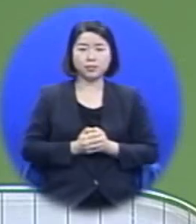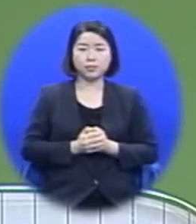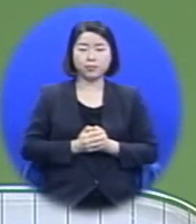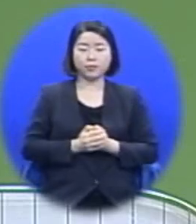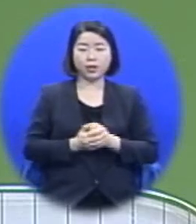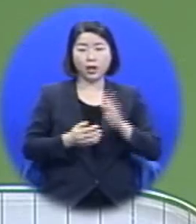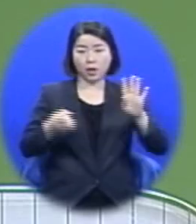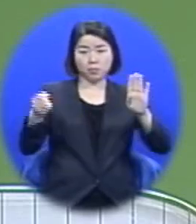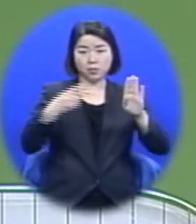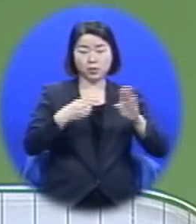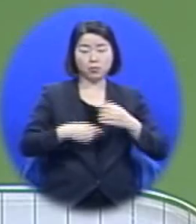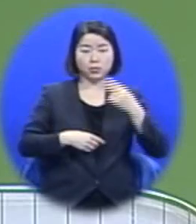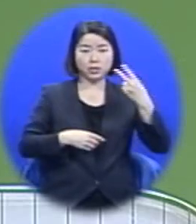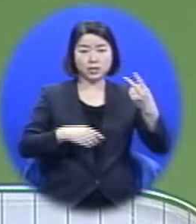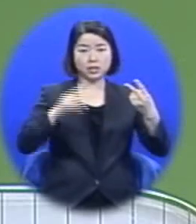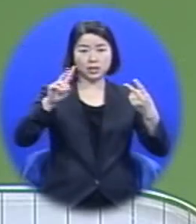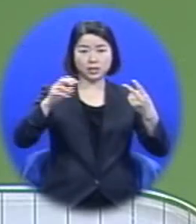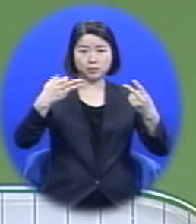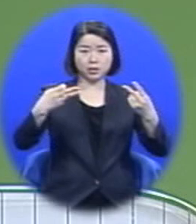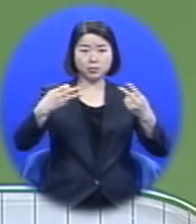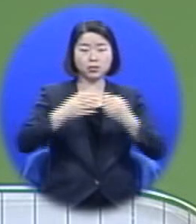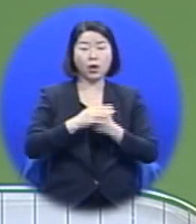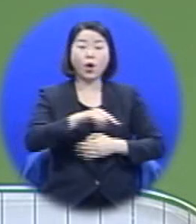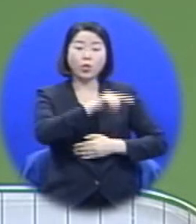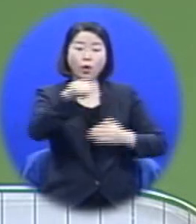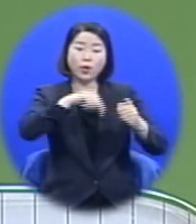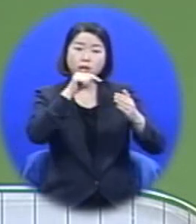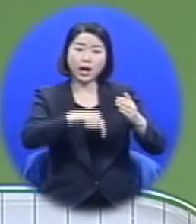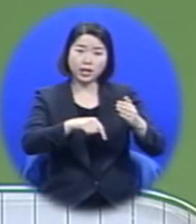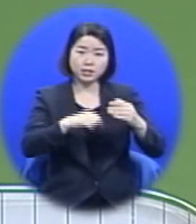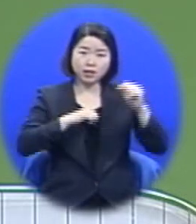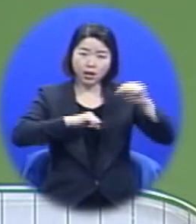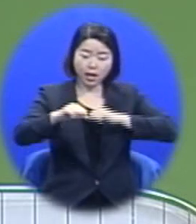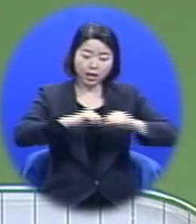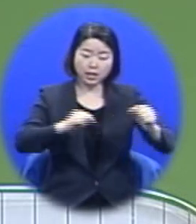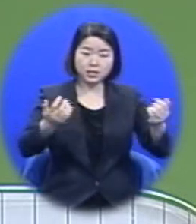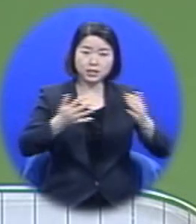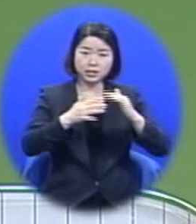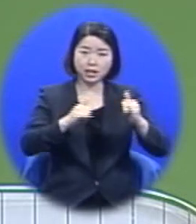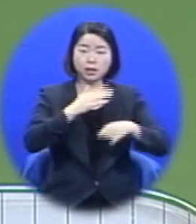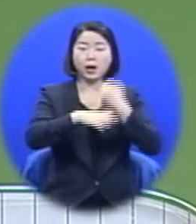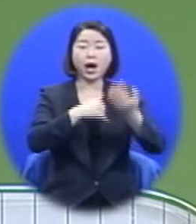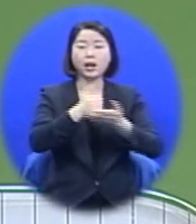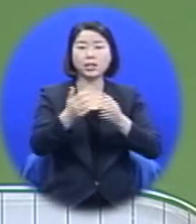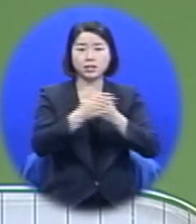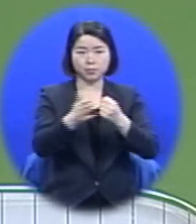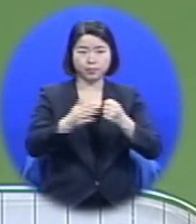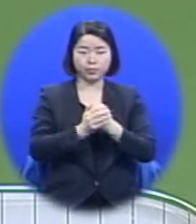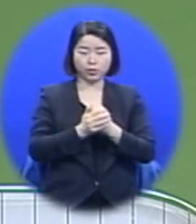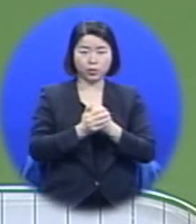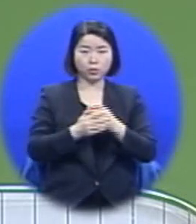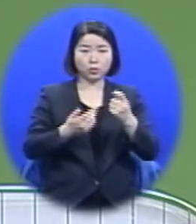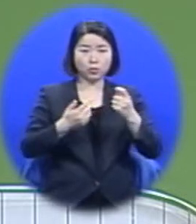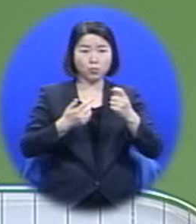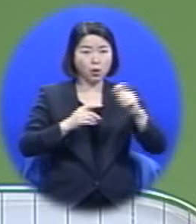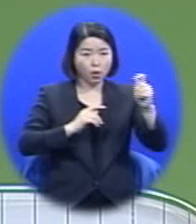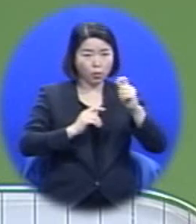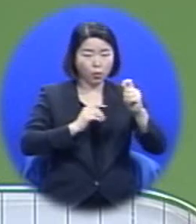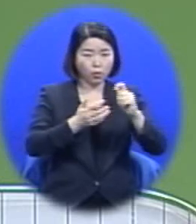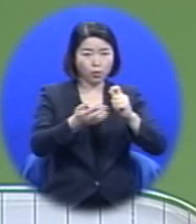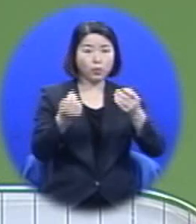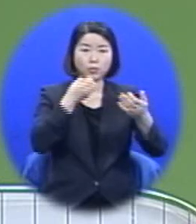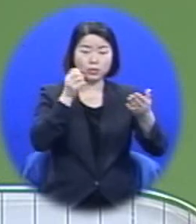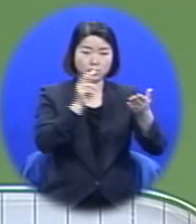빌립보서 2장 13절에 너희 안에서 행하시는 이는 하나님이시니 골로 서서 1장 21절에 너희 아내